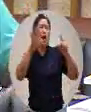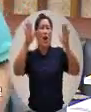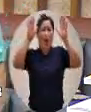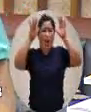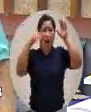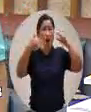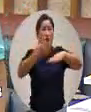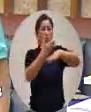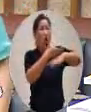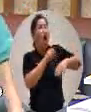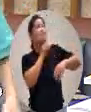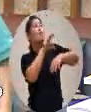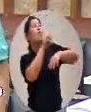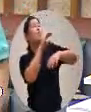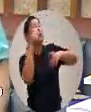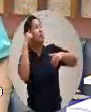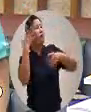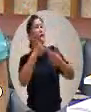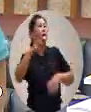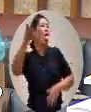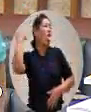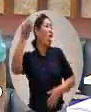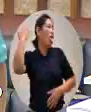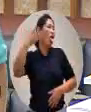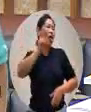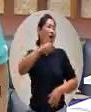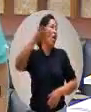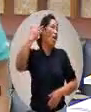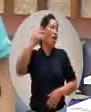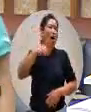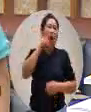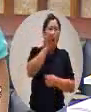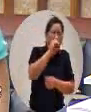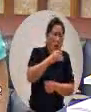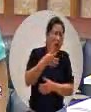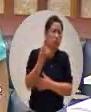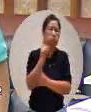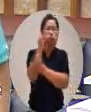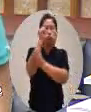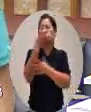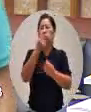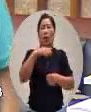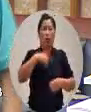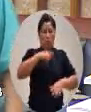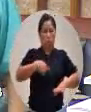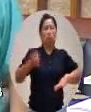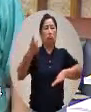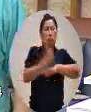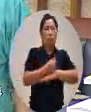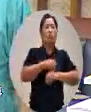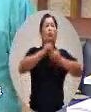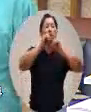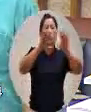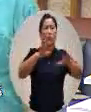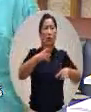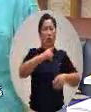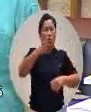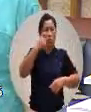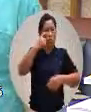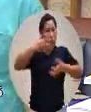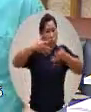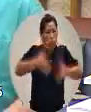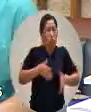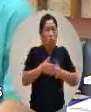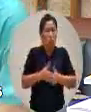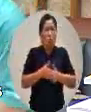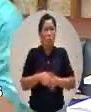他沒有要出銷我們要說他真的不敢信所以我還要起來講這些話要重視一點重視